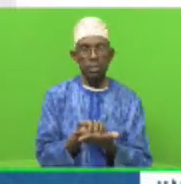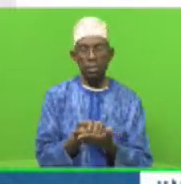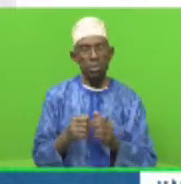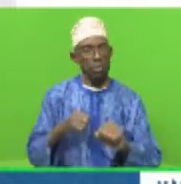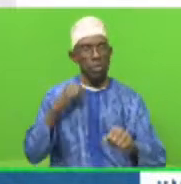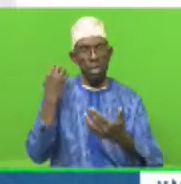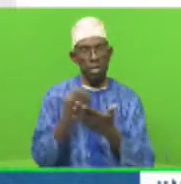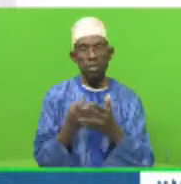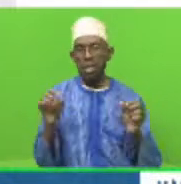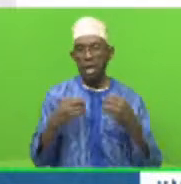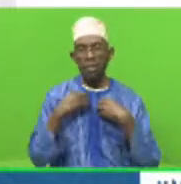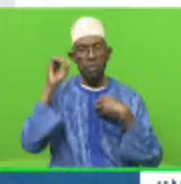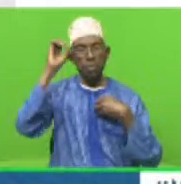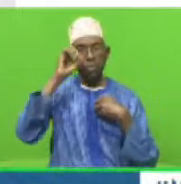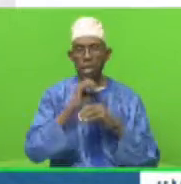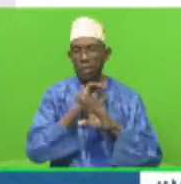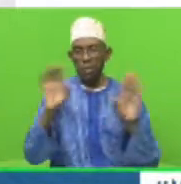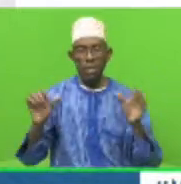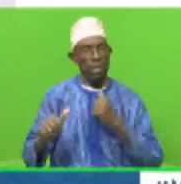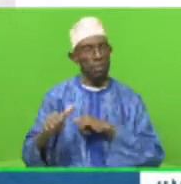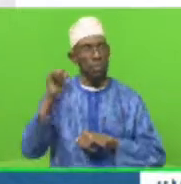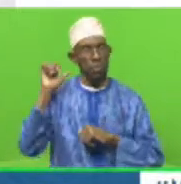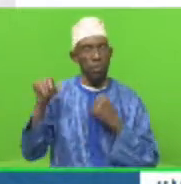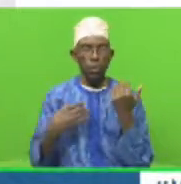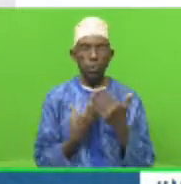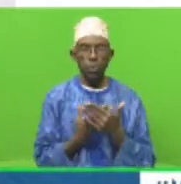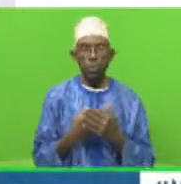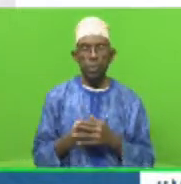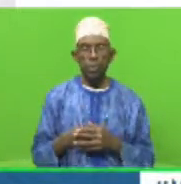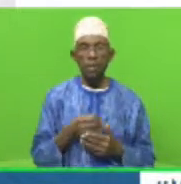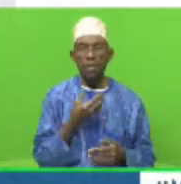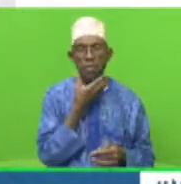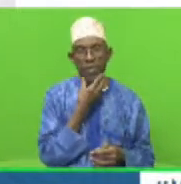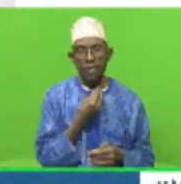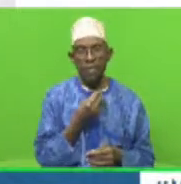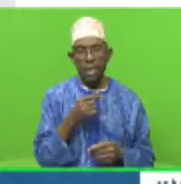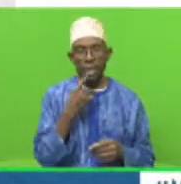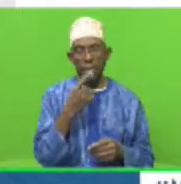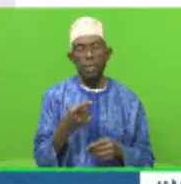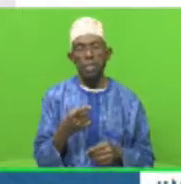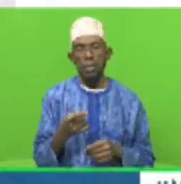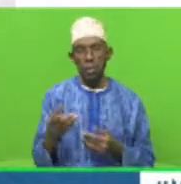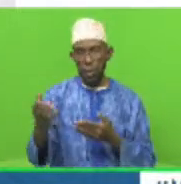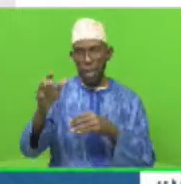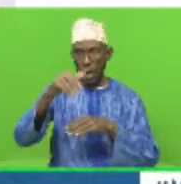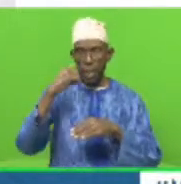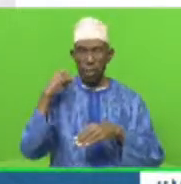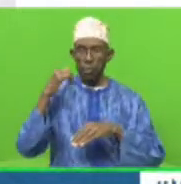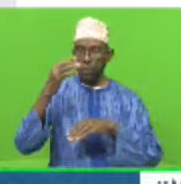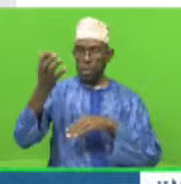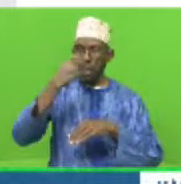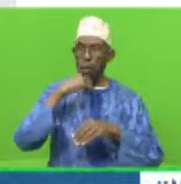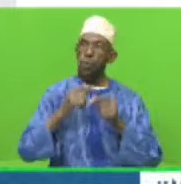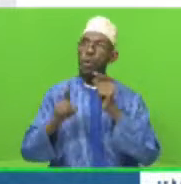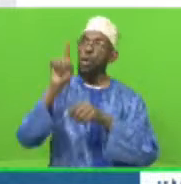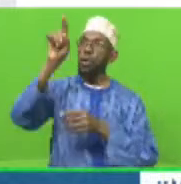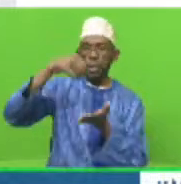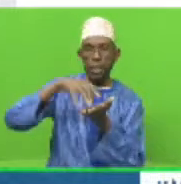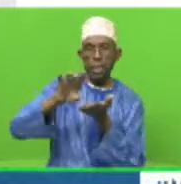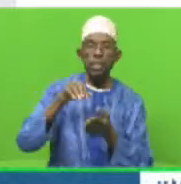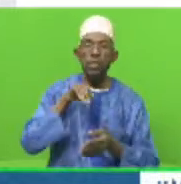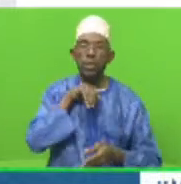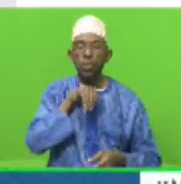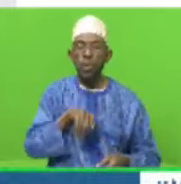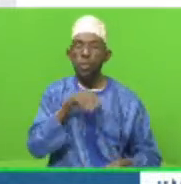من غير حجة، ينقسم إلى تقليد الآباء، وإذا قيل لهم تعالوا إلى ما أنزل الله وإلى